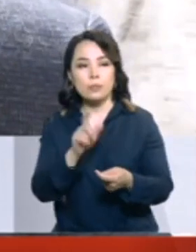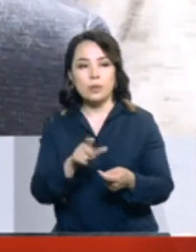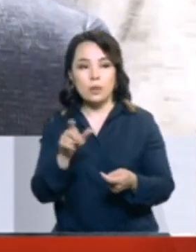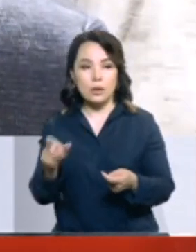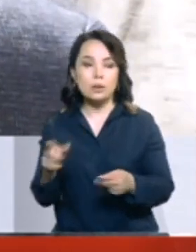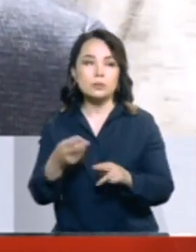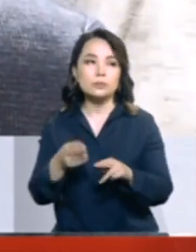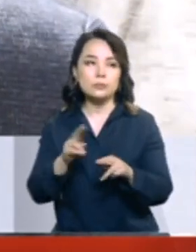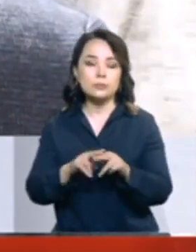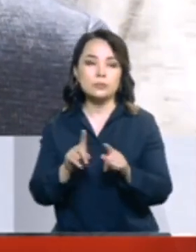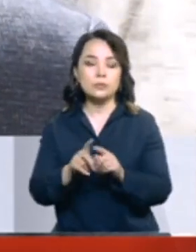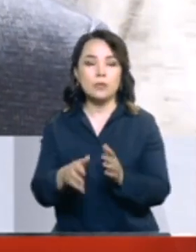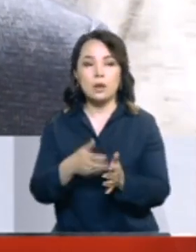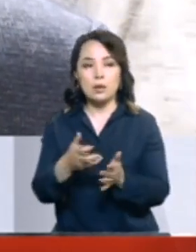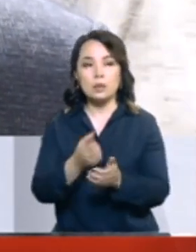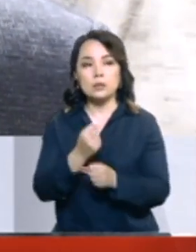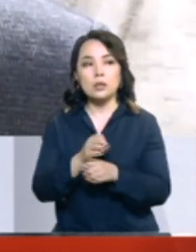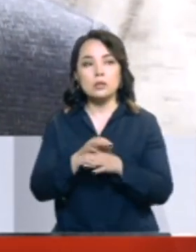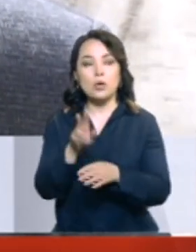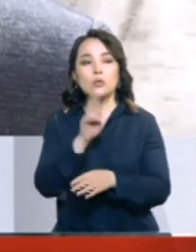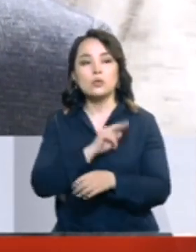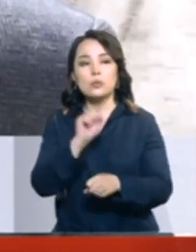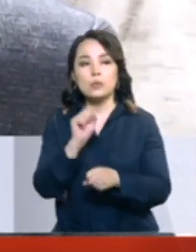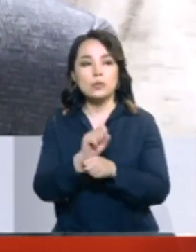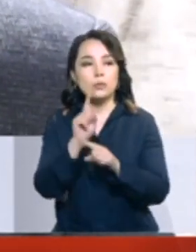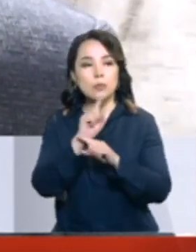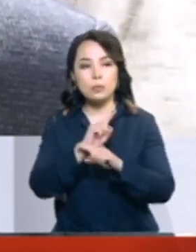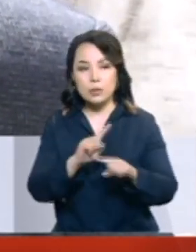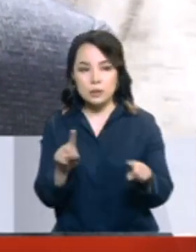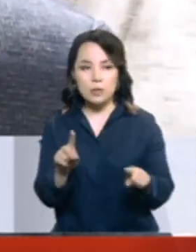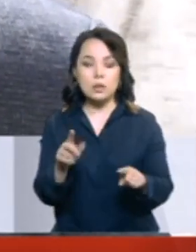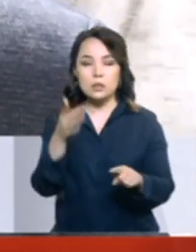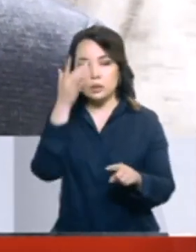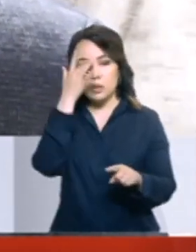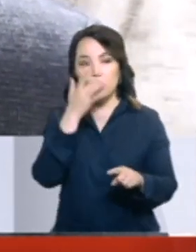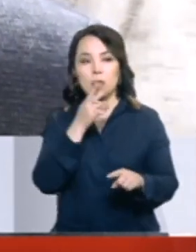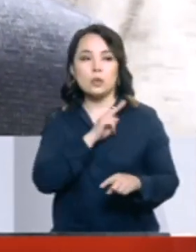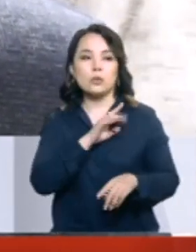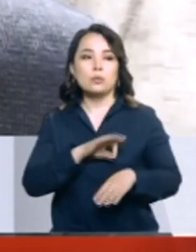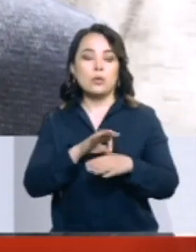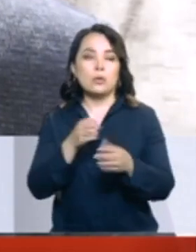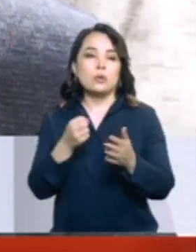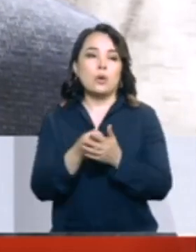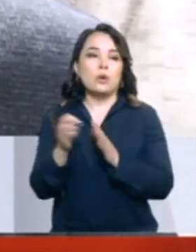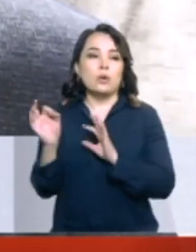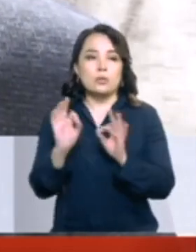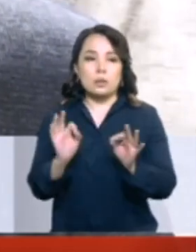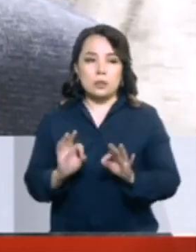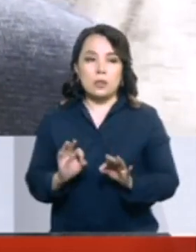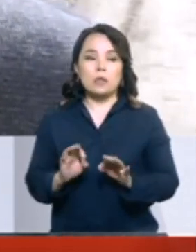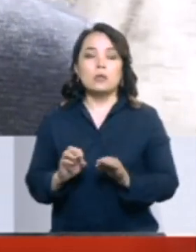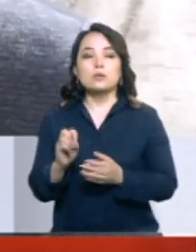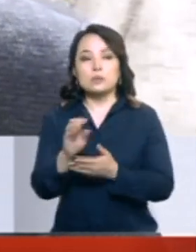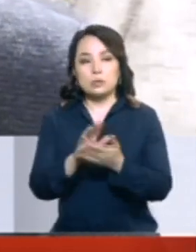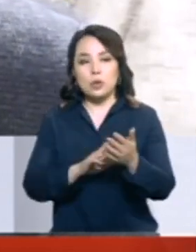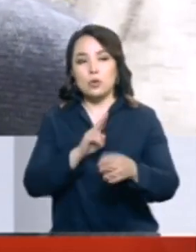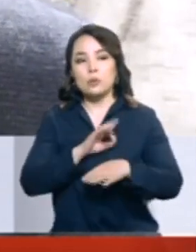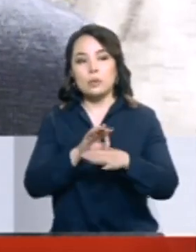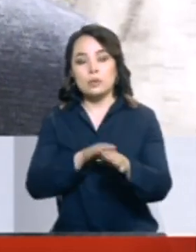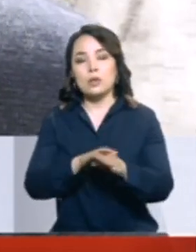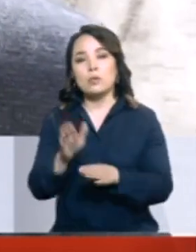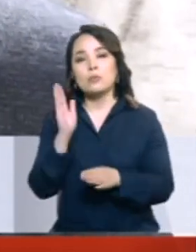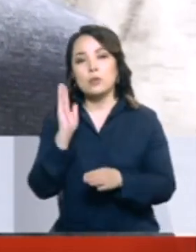Абонай қазылады жан-жағынан. Жаздай жұмыс тоқтатпаймыз біз. Жаздай жұмыс дейді күзге дейін. Күзде тағы арғай жалғаса береді бұл